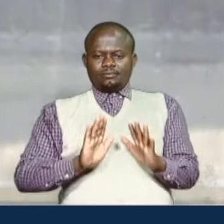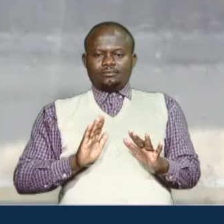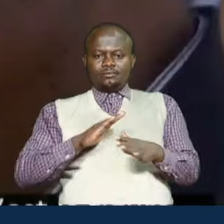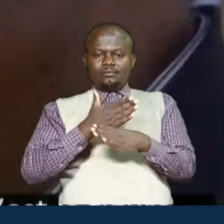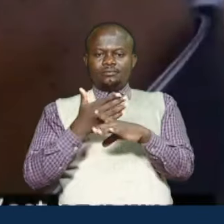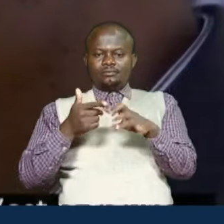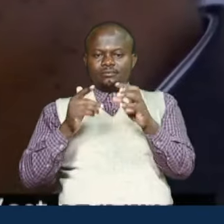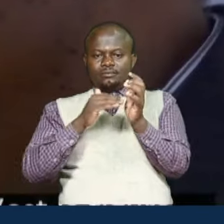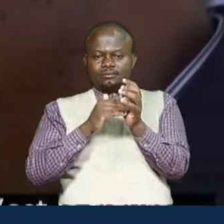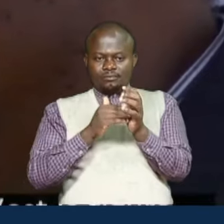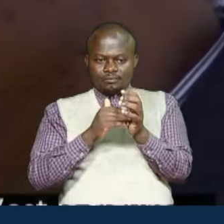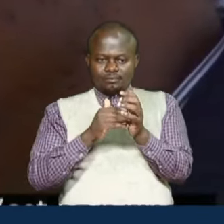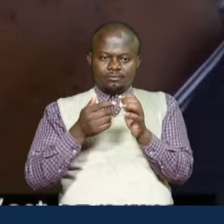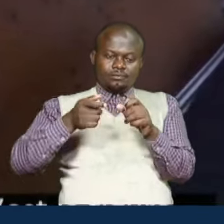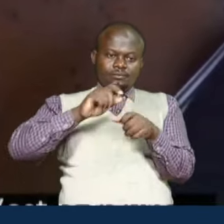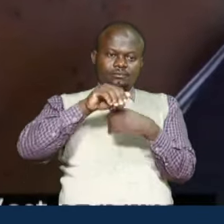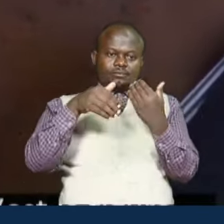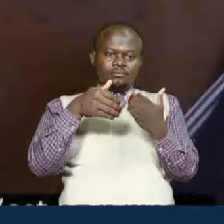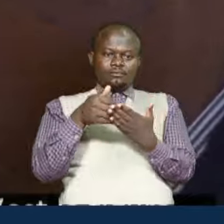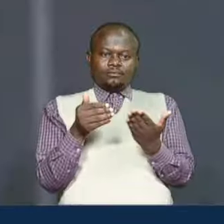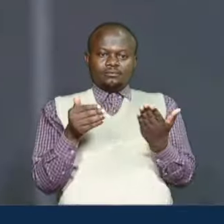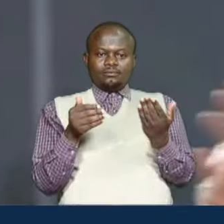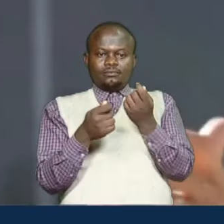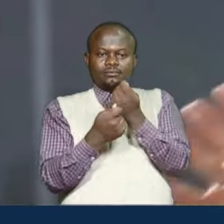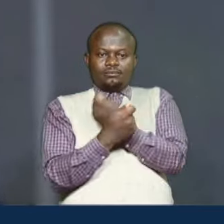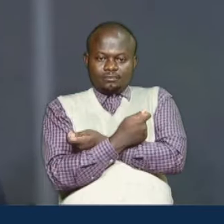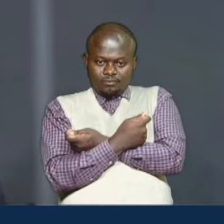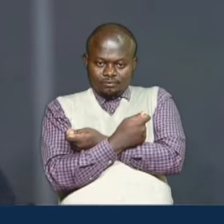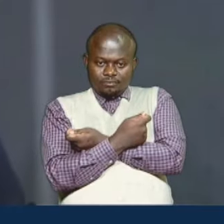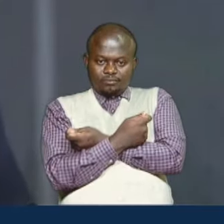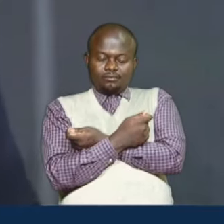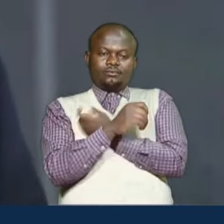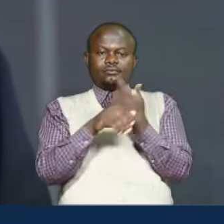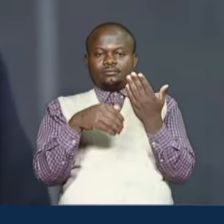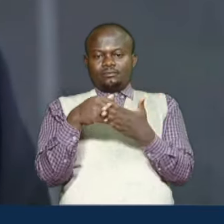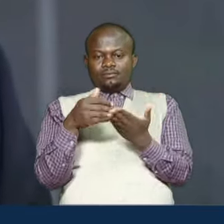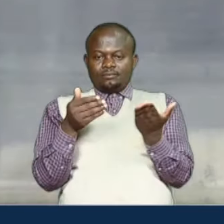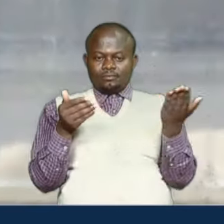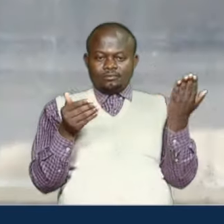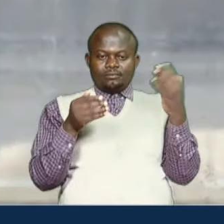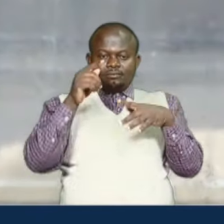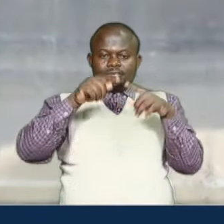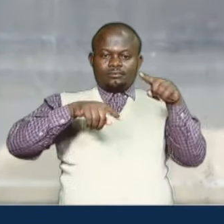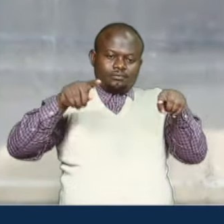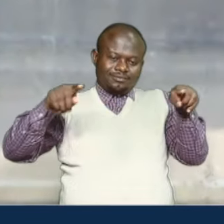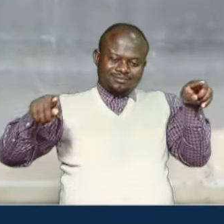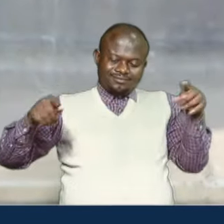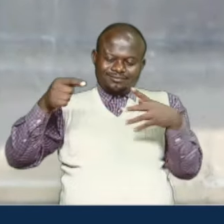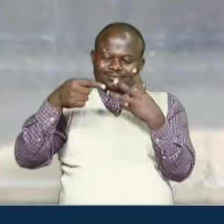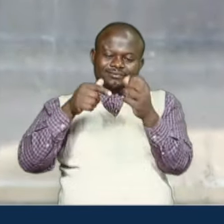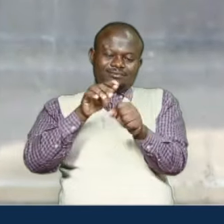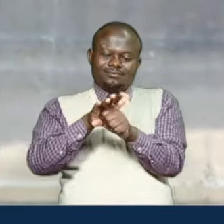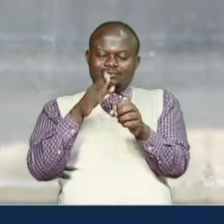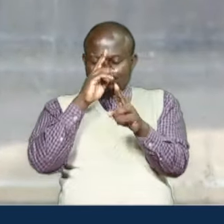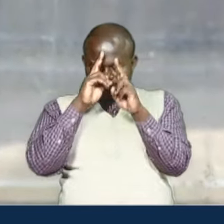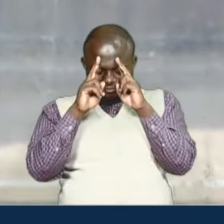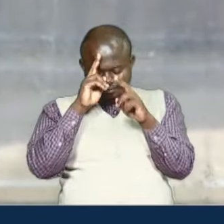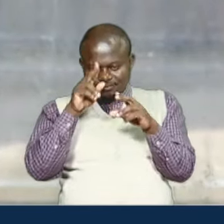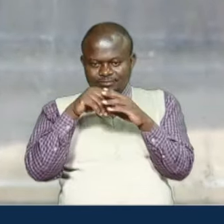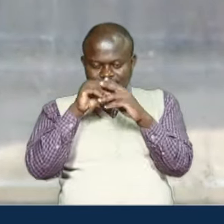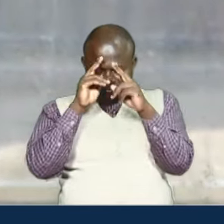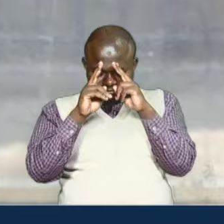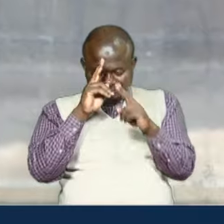kandi twongera kunagura ubudasa bw'urusobe n'ubwinshi byubashywe kandi byubakiye kuguha